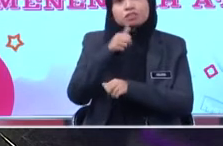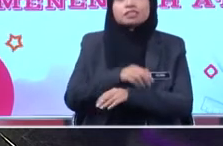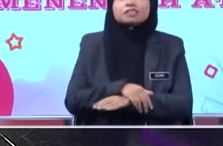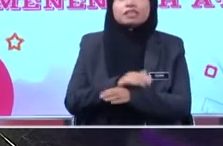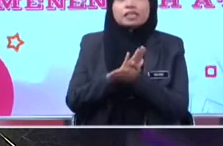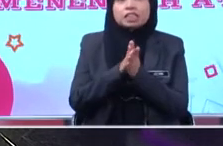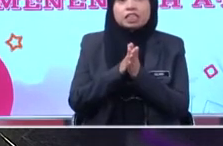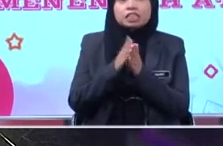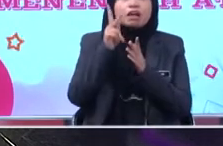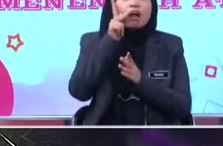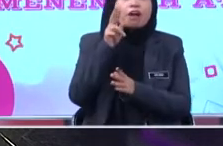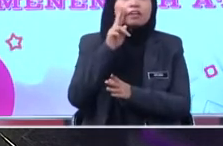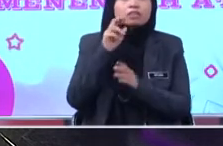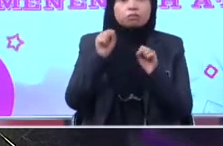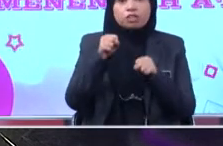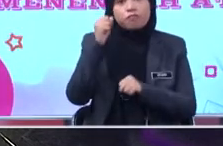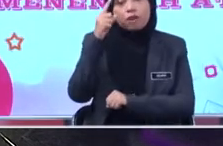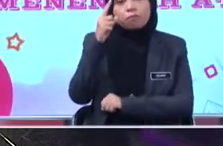singsongs.com puzzle